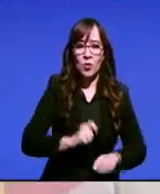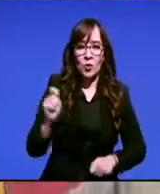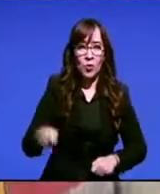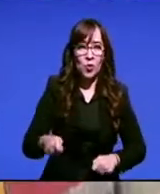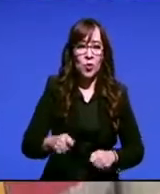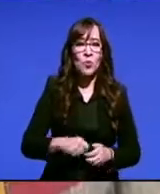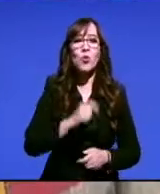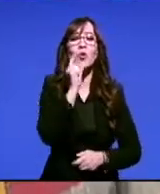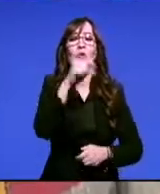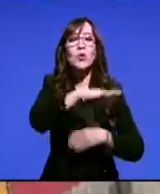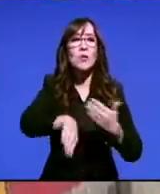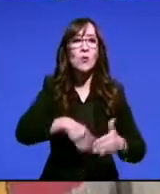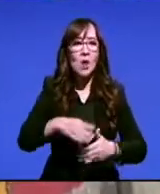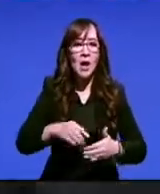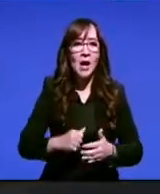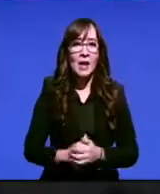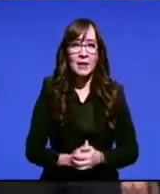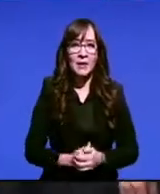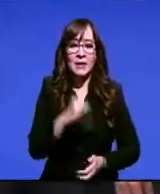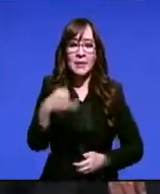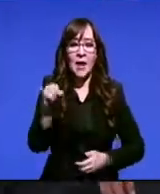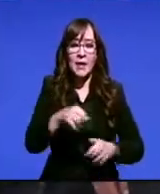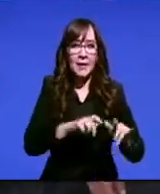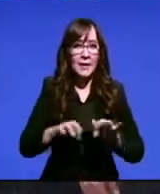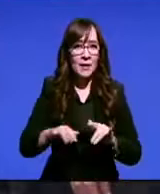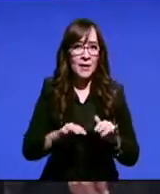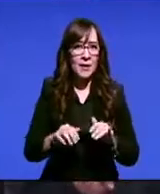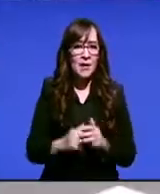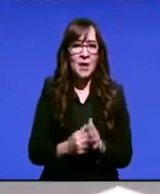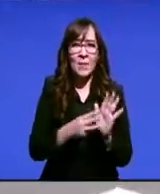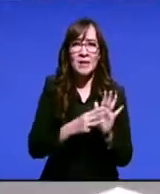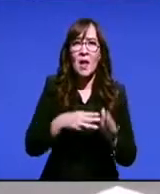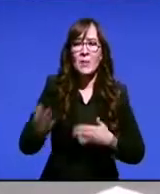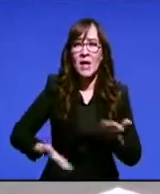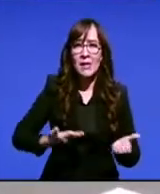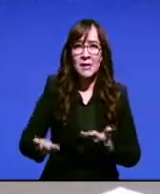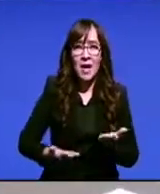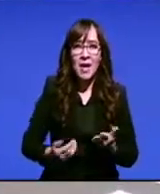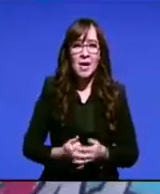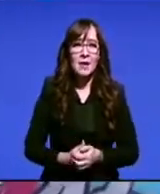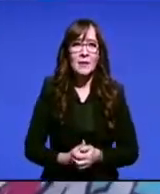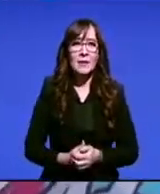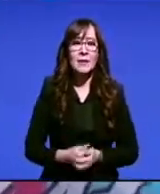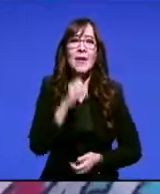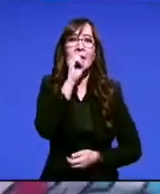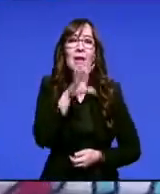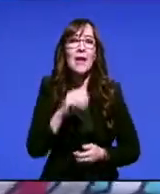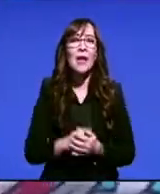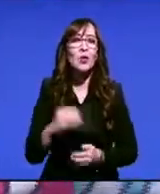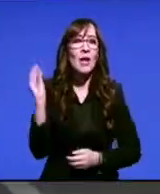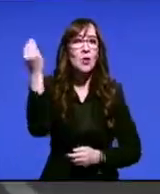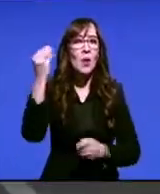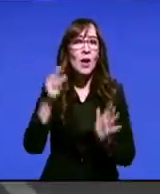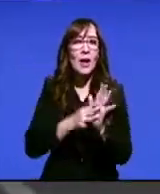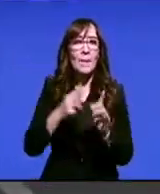kesalahan pengetikan di draft RUU Omnibus Law sebagai hal yang wajar. Hal serupa juga dikatakan Ketua MPR RI yang meminta